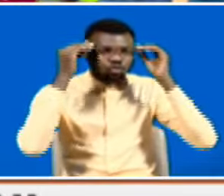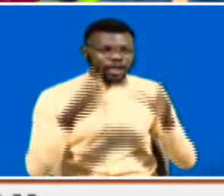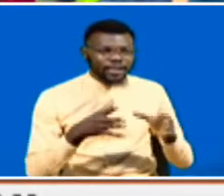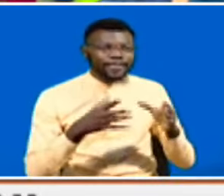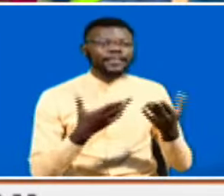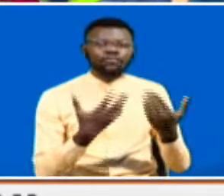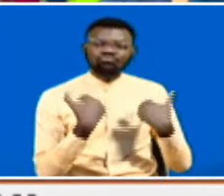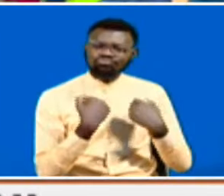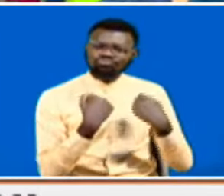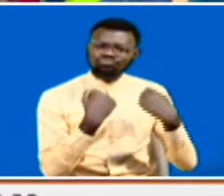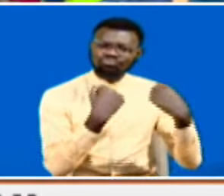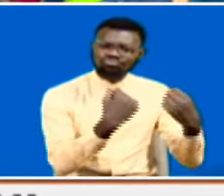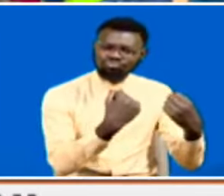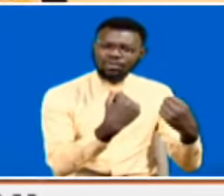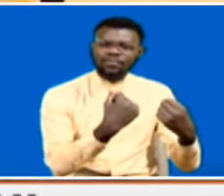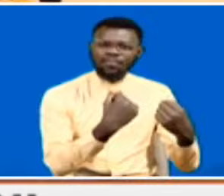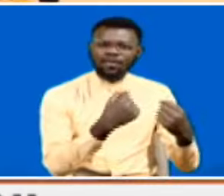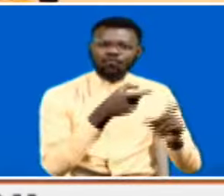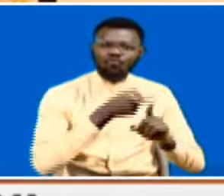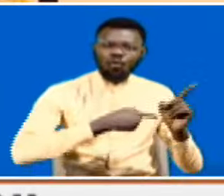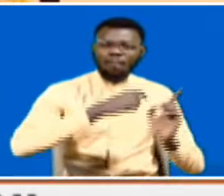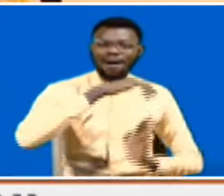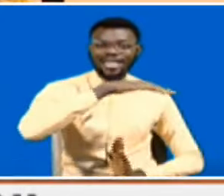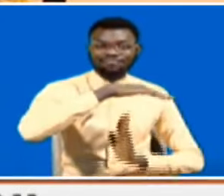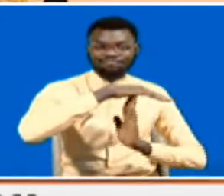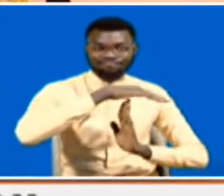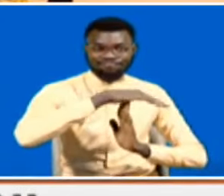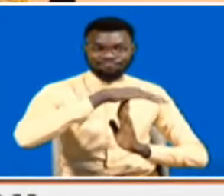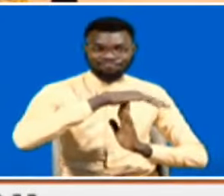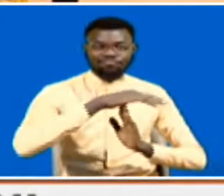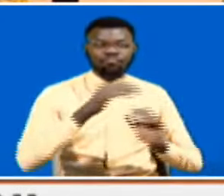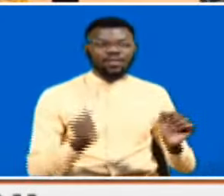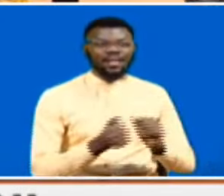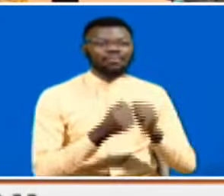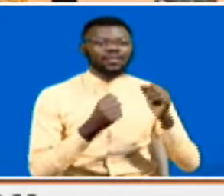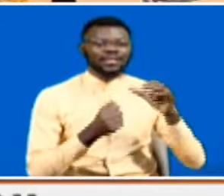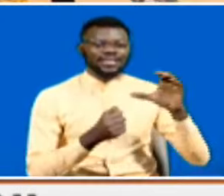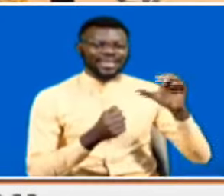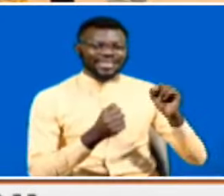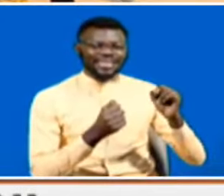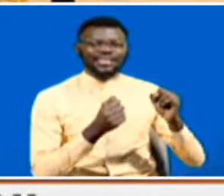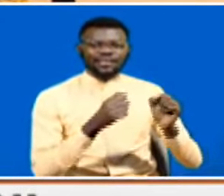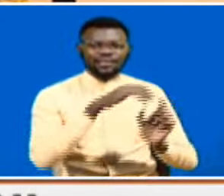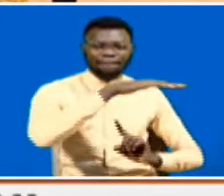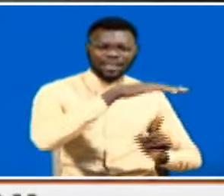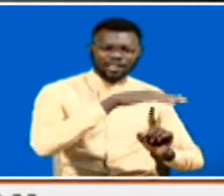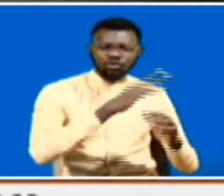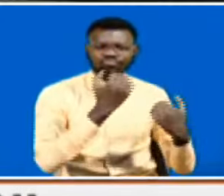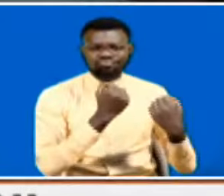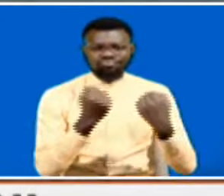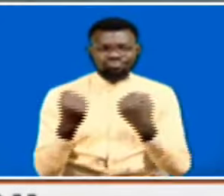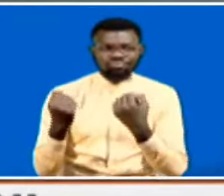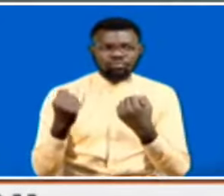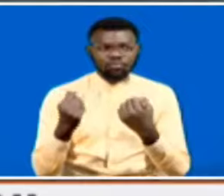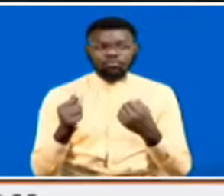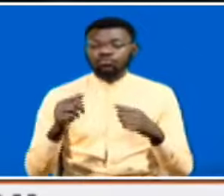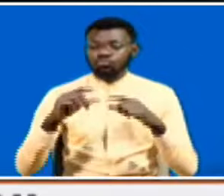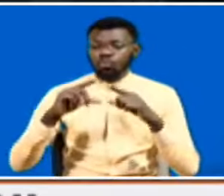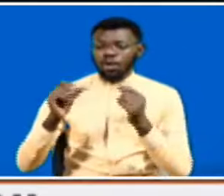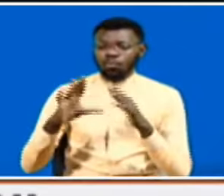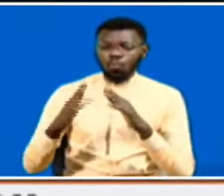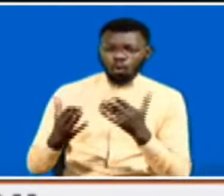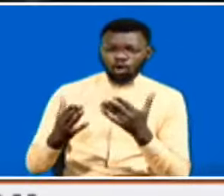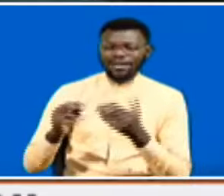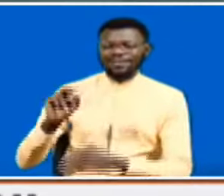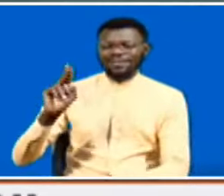kutoka likizo fupi. Msako huo unafuatia agizo la waziri wa uchukuzi Kipchumba Murkomen kwa mamlaka ya usalama kuchukua hatua